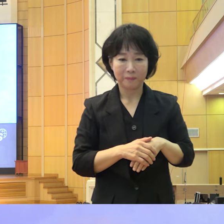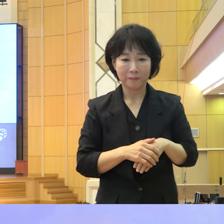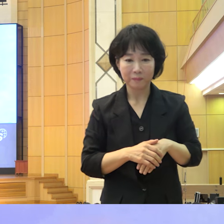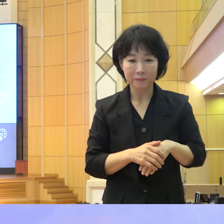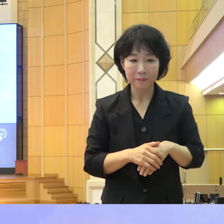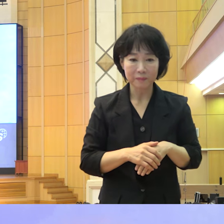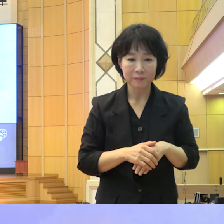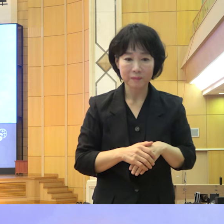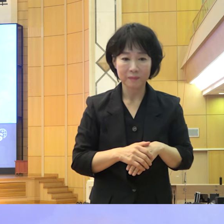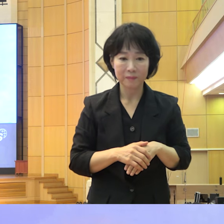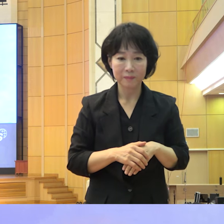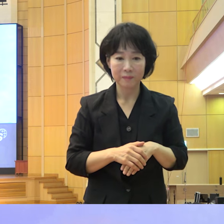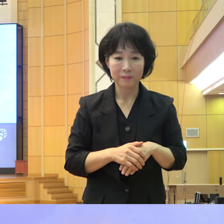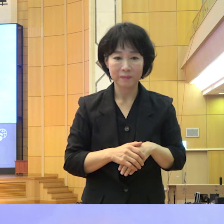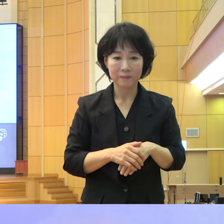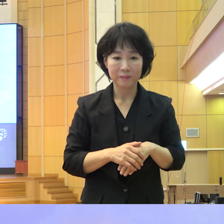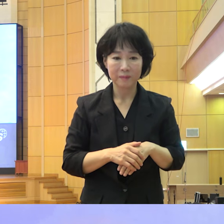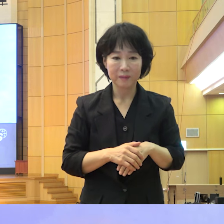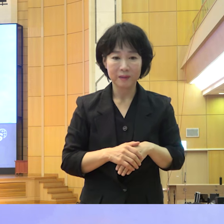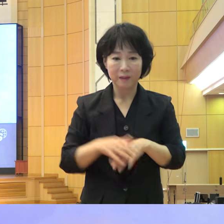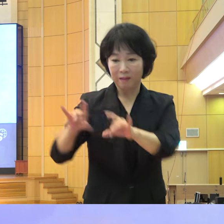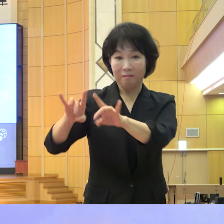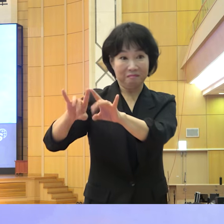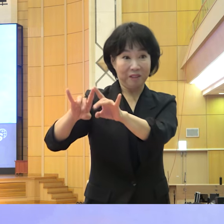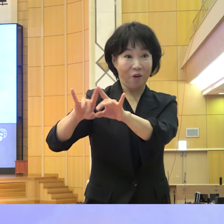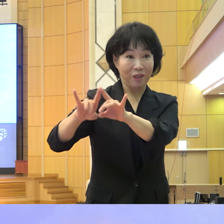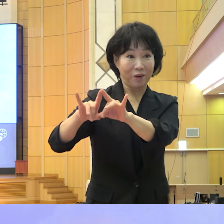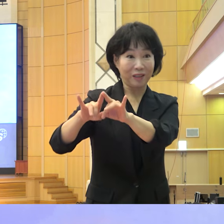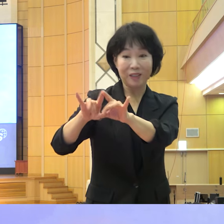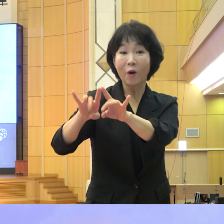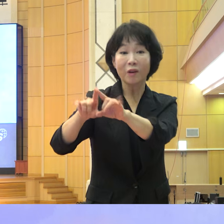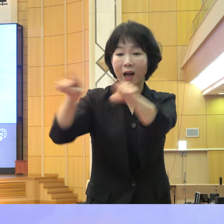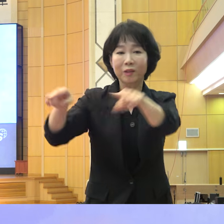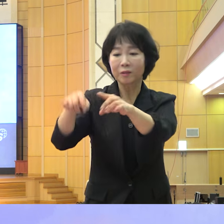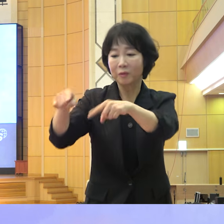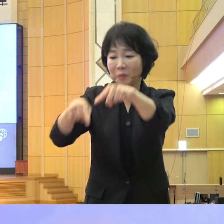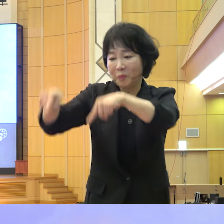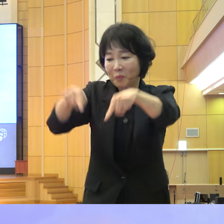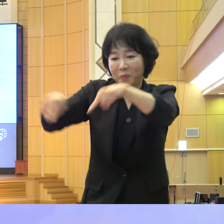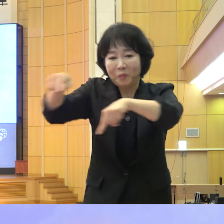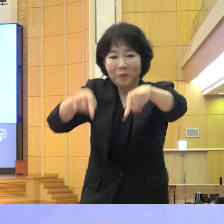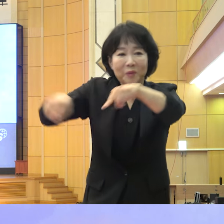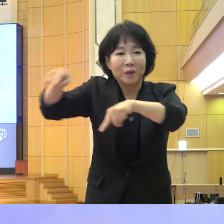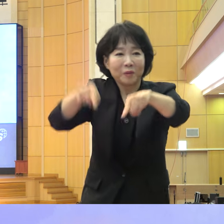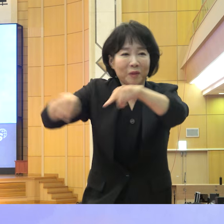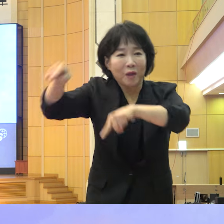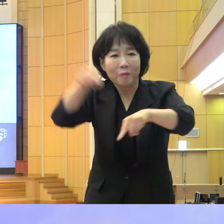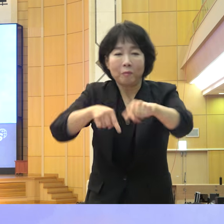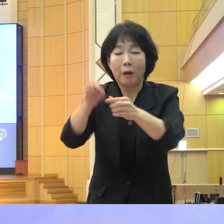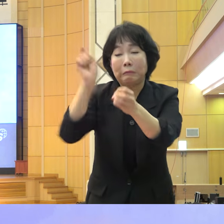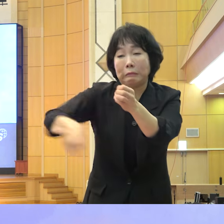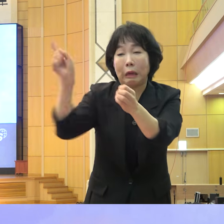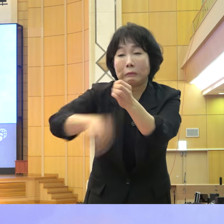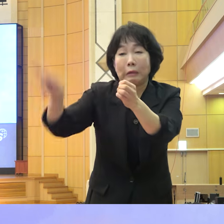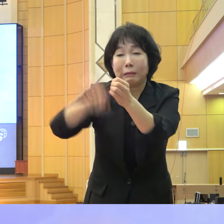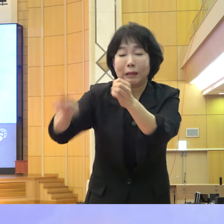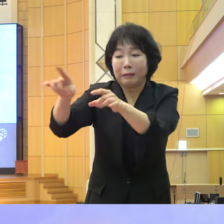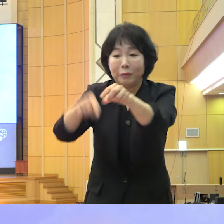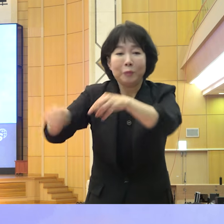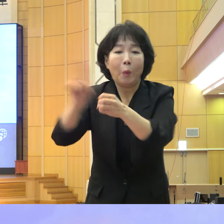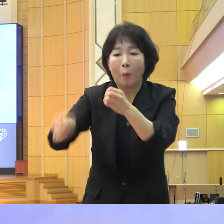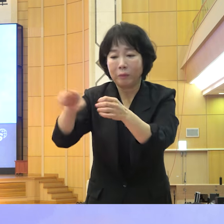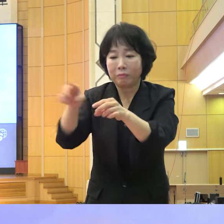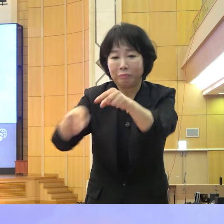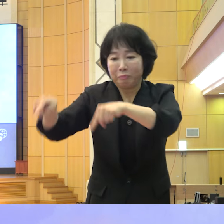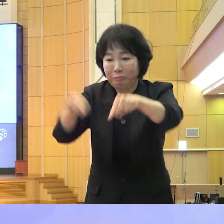열어보니까 전축판을 갖다 딱 올리니까 흥아 이거 하더만 그래요. 전축판 들어오고 자기 이것만